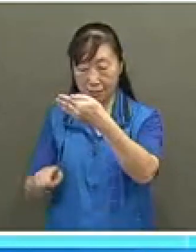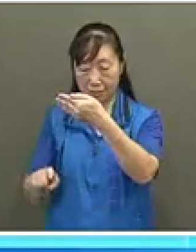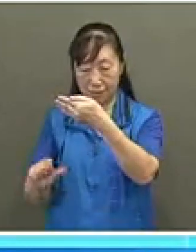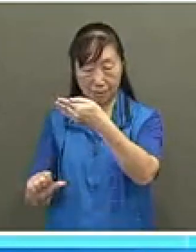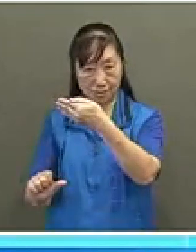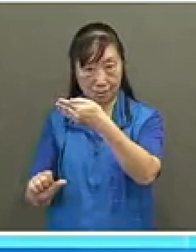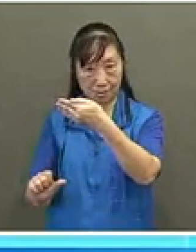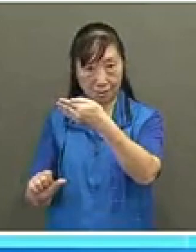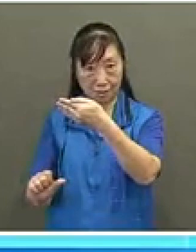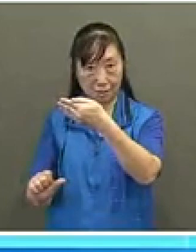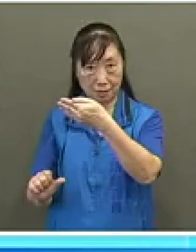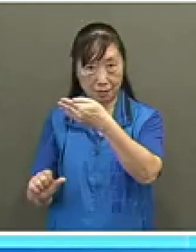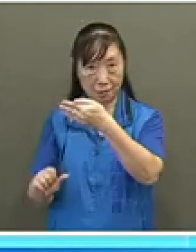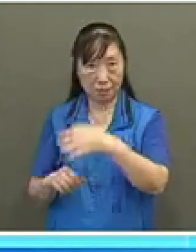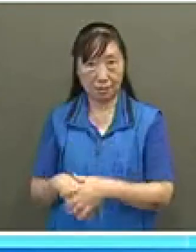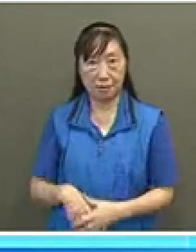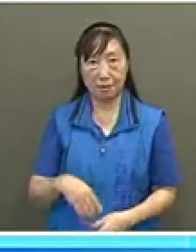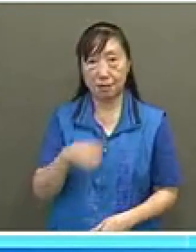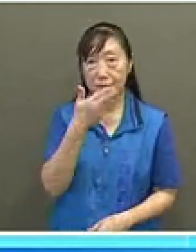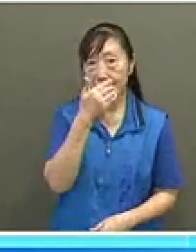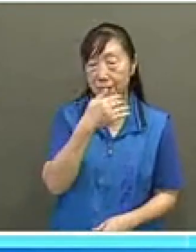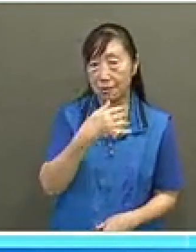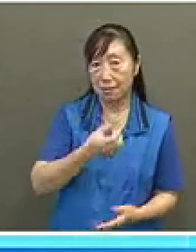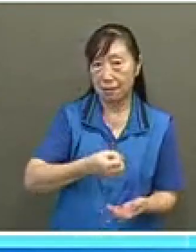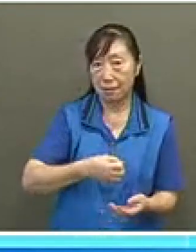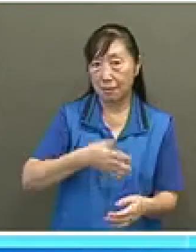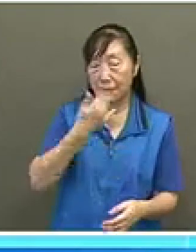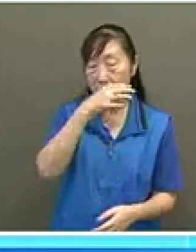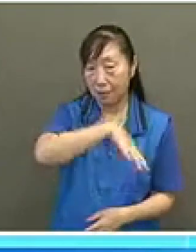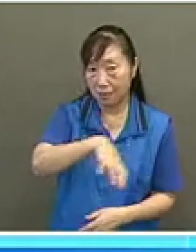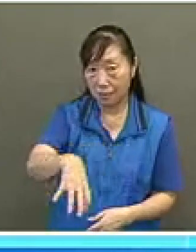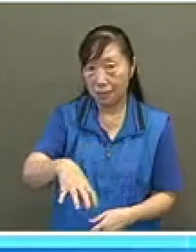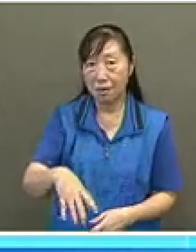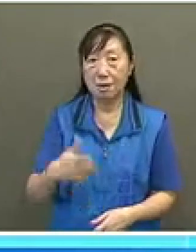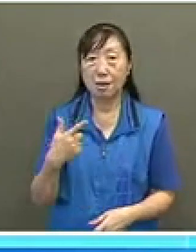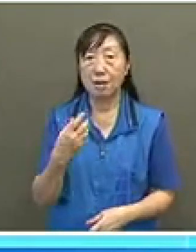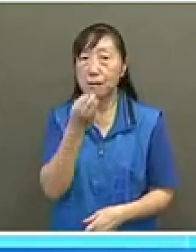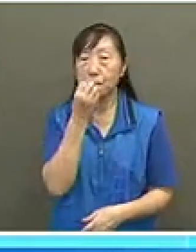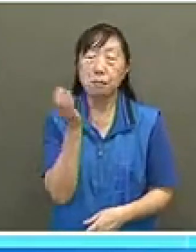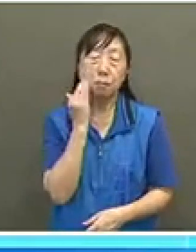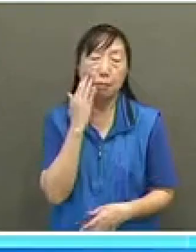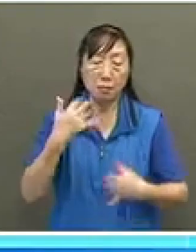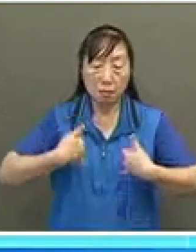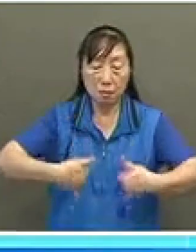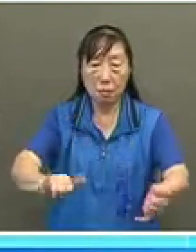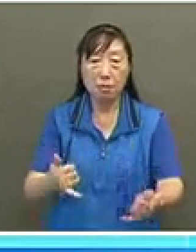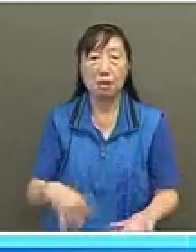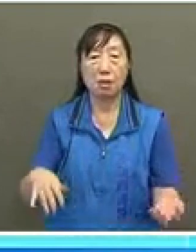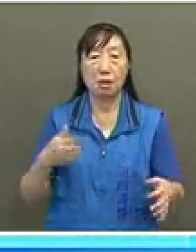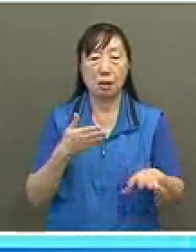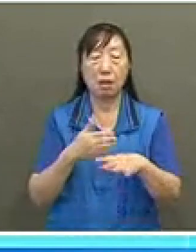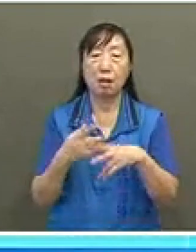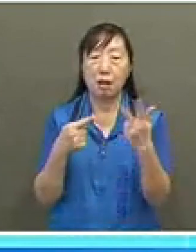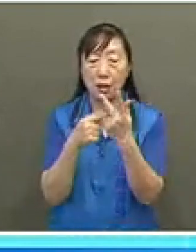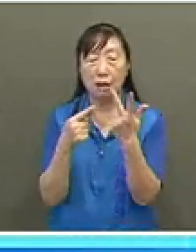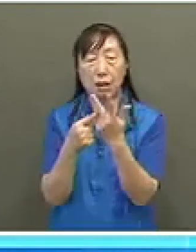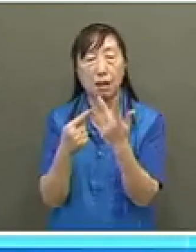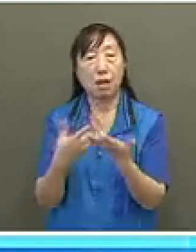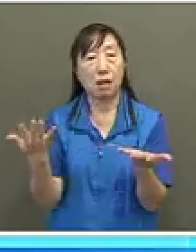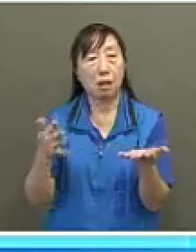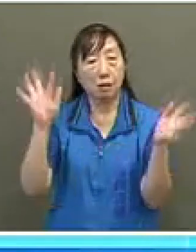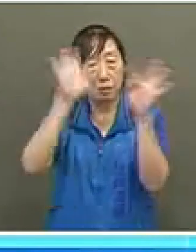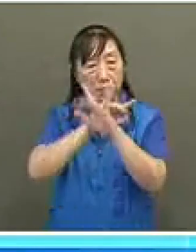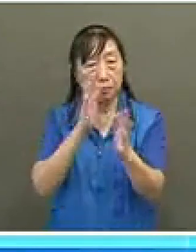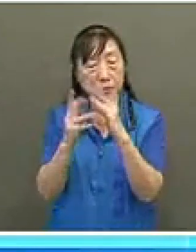9月15号，我们的餐饮业、美食街、超商、市场、夜市提供餐饮的场所一律外